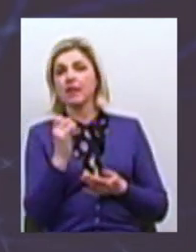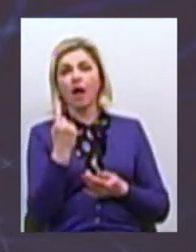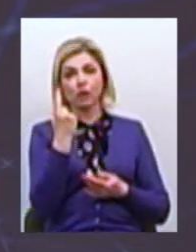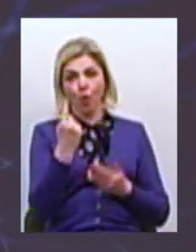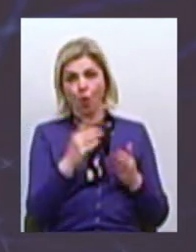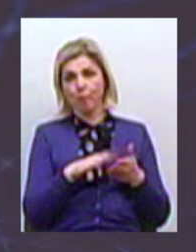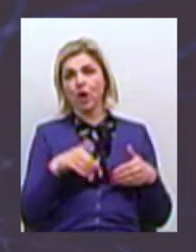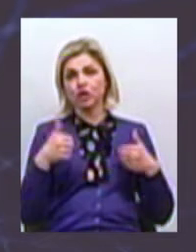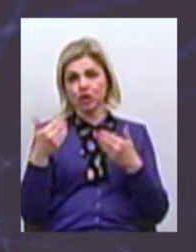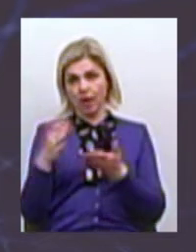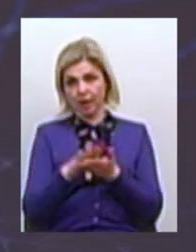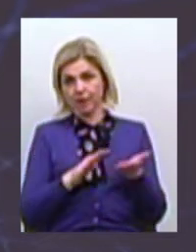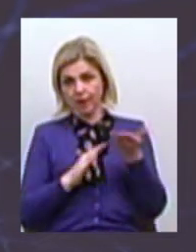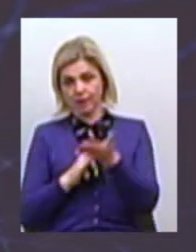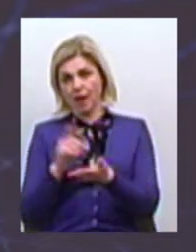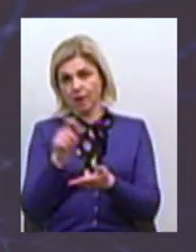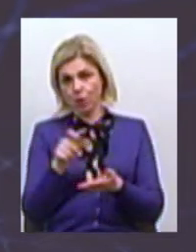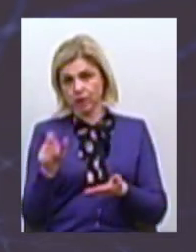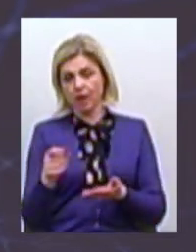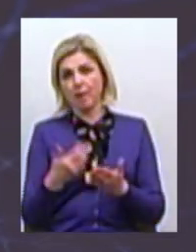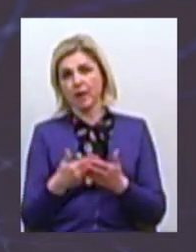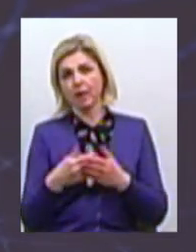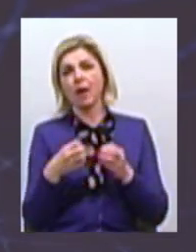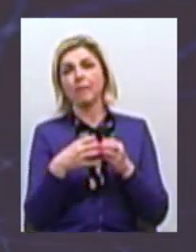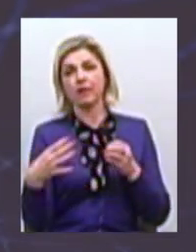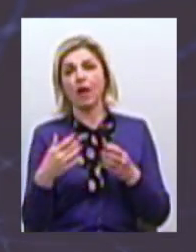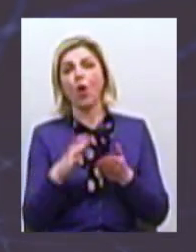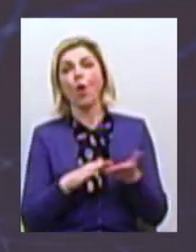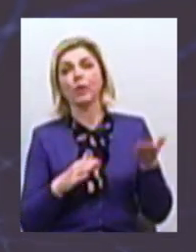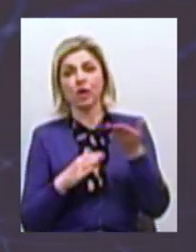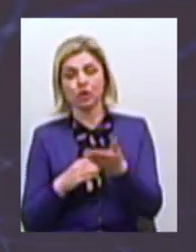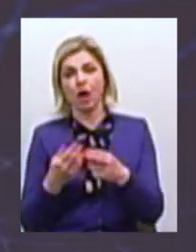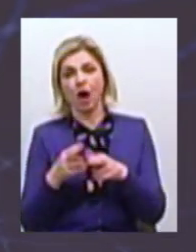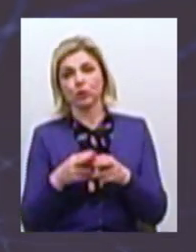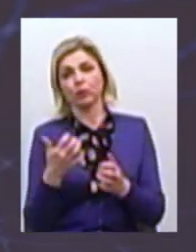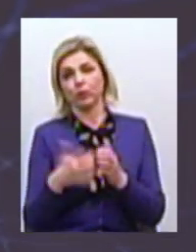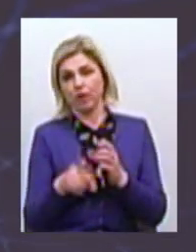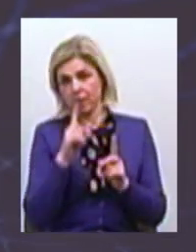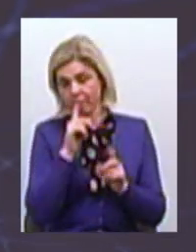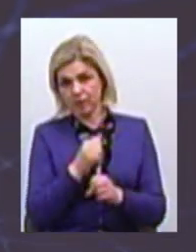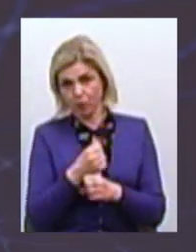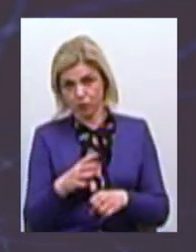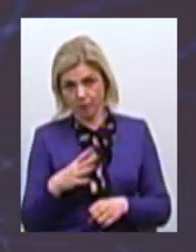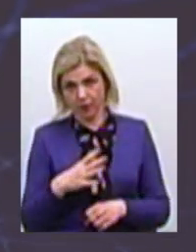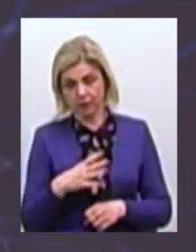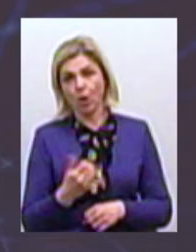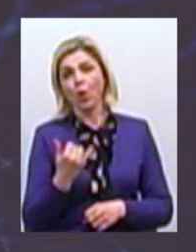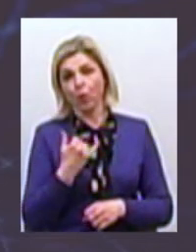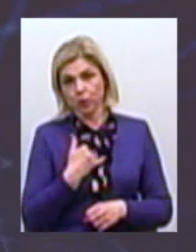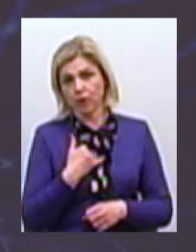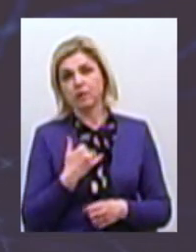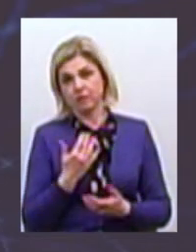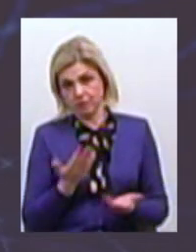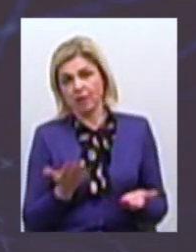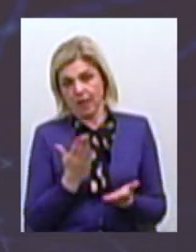граждан и порядка где-то 15 обращений от администрации, которые проигнорировать в принципе невозможно было, вот у нас, я уже приводил